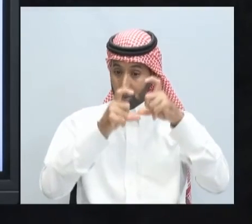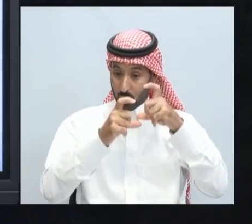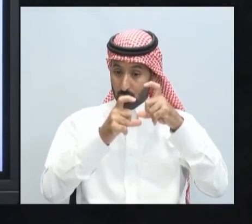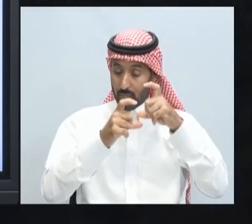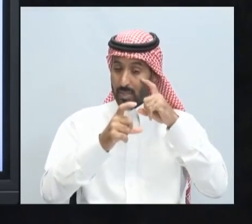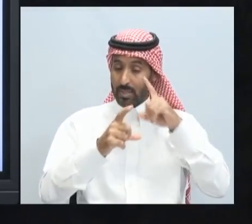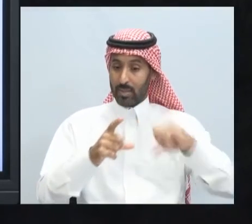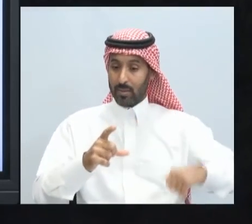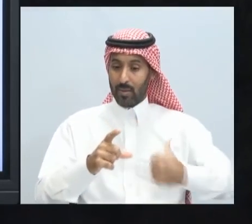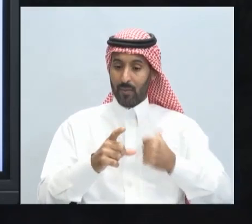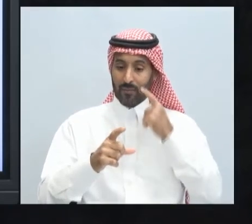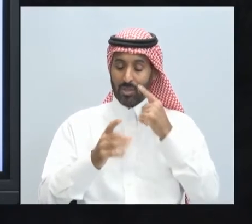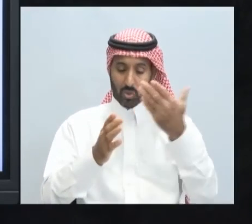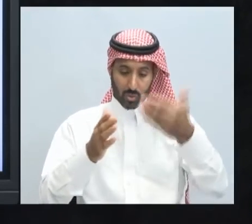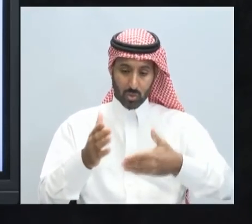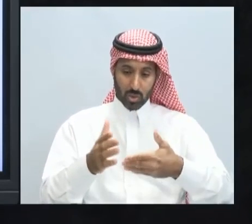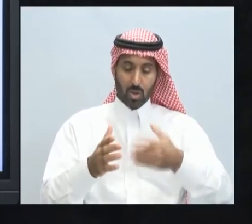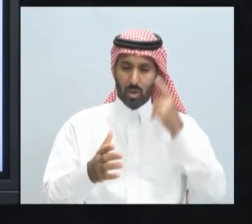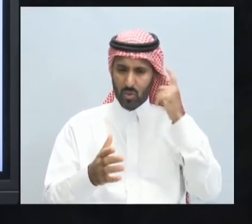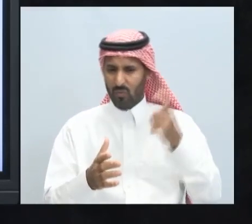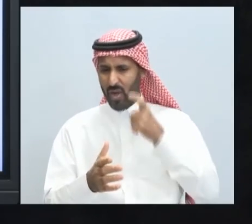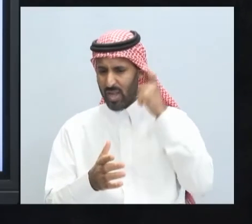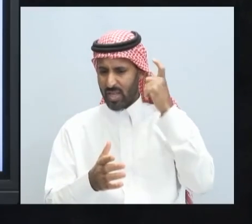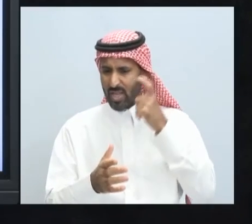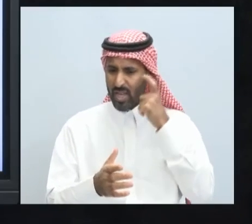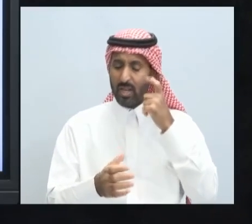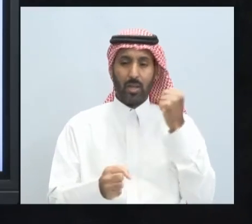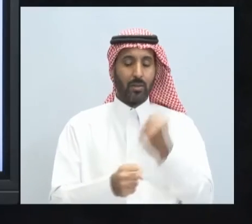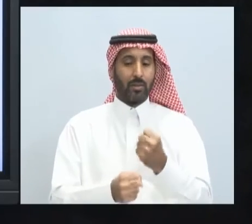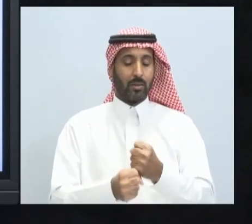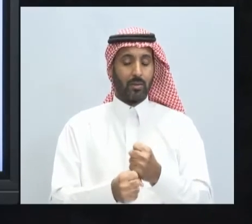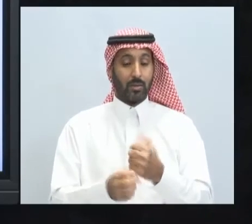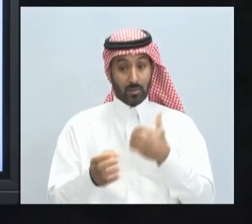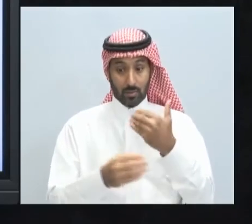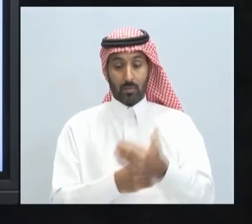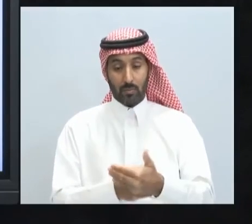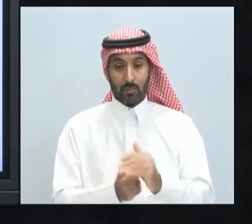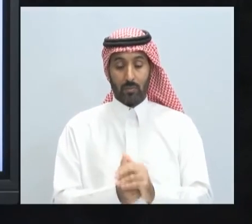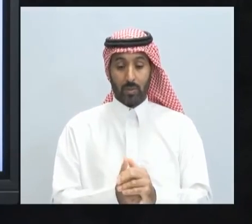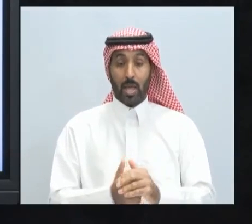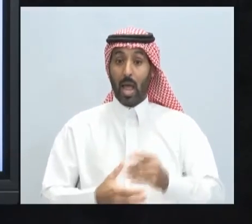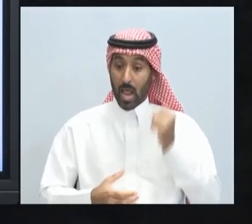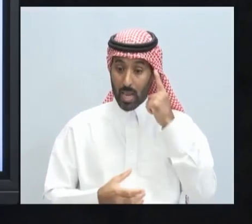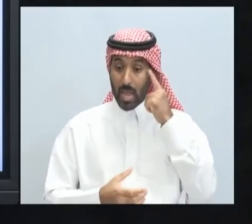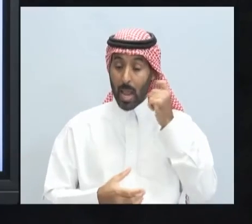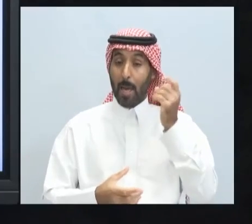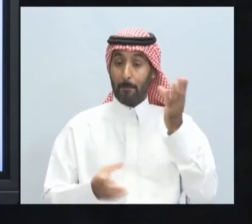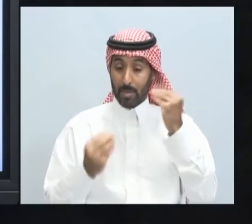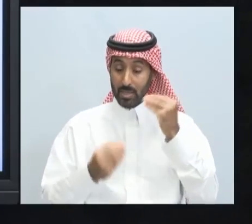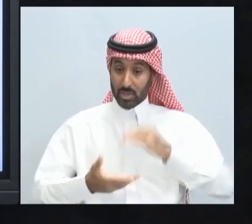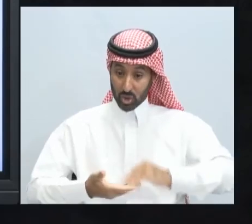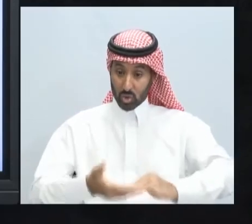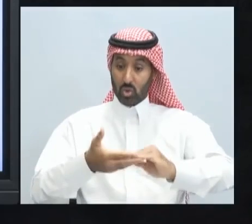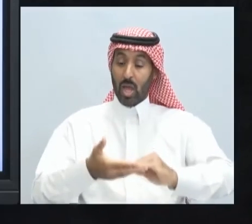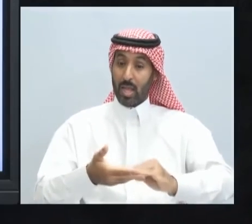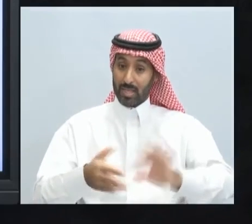زميلكم الطالب في الصوره وهو يفك كر في الانشطه هل فعلا العلم يساعد على